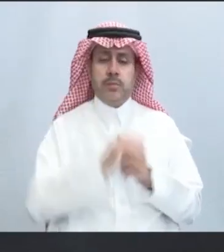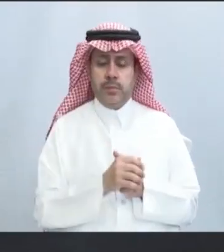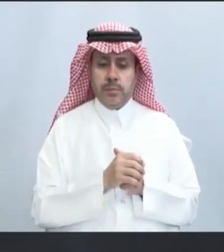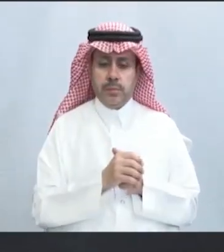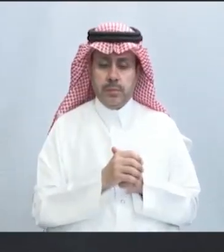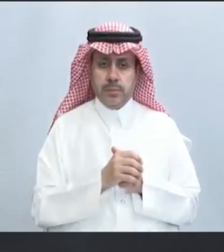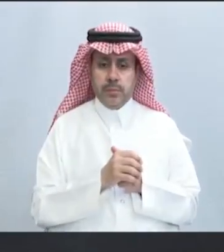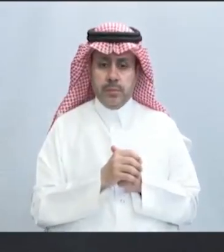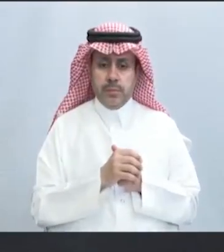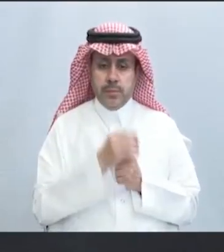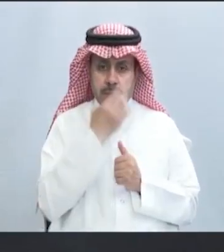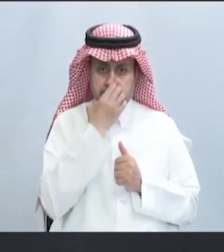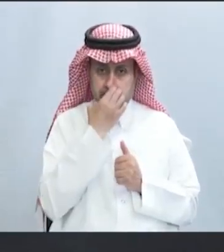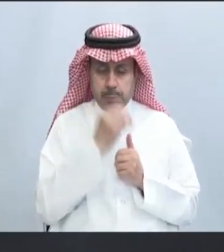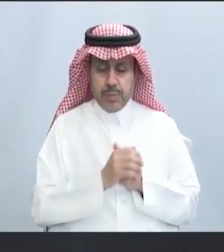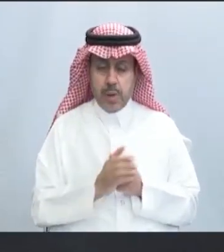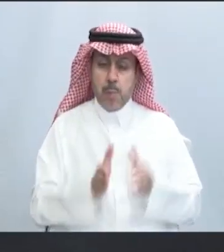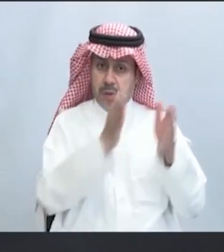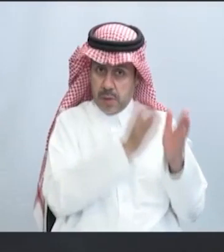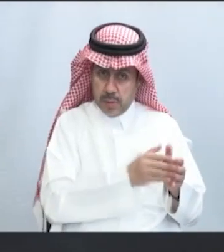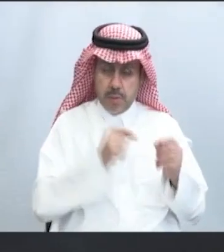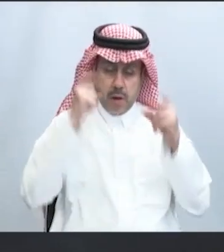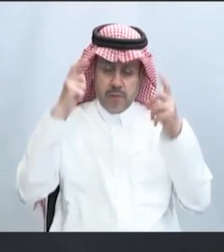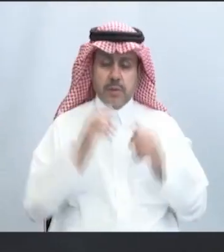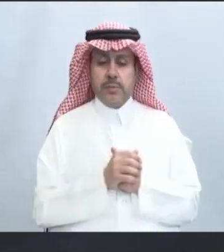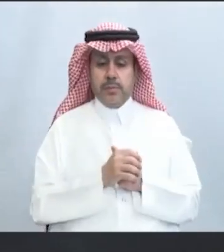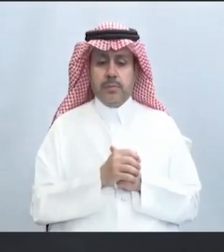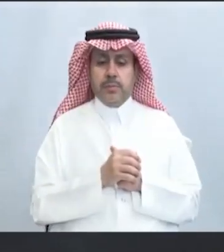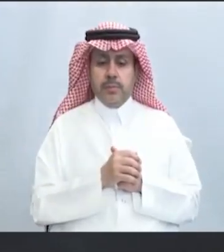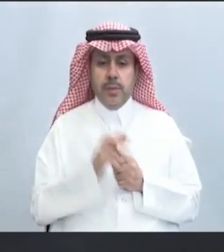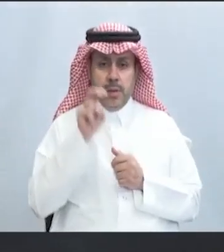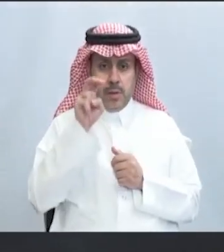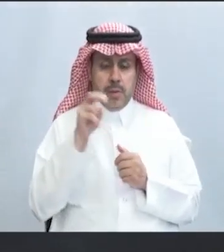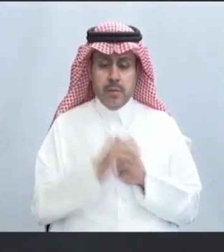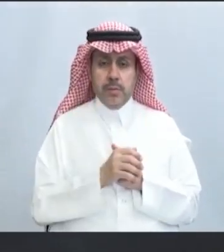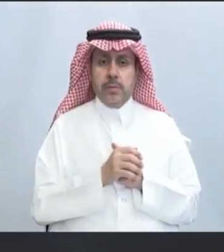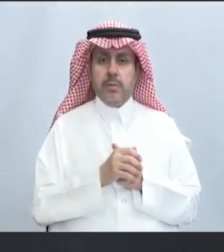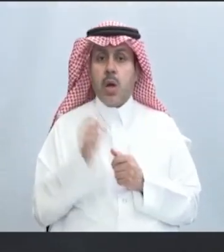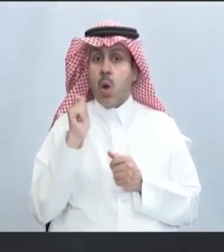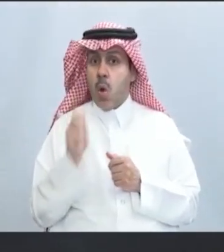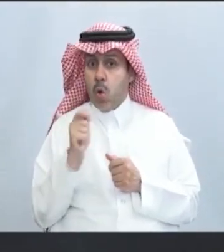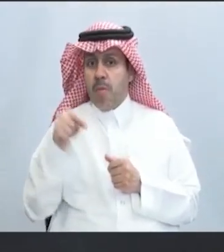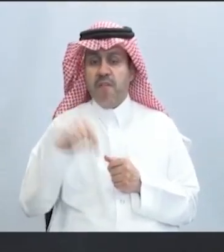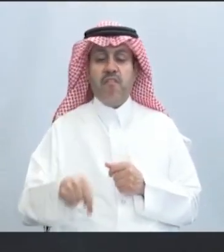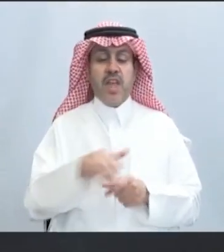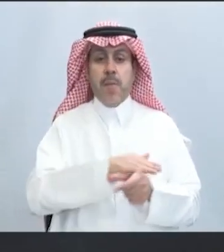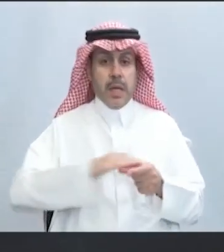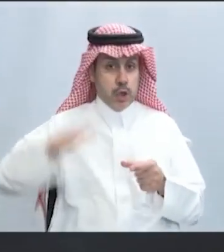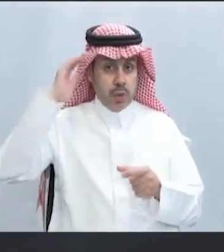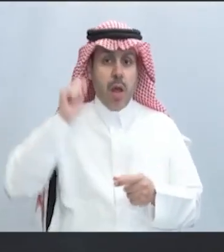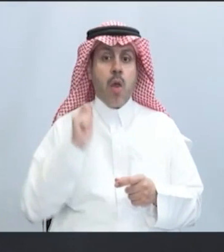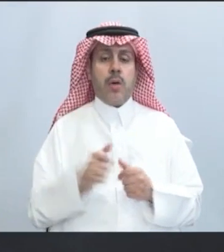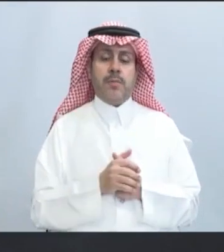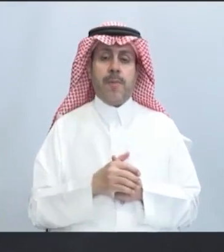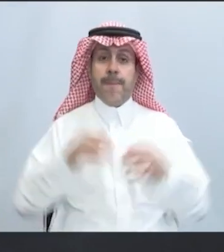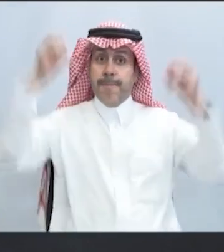يوقنون بعد ان عرفنا هذا الامر وهذا التاصيل المهم ننظر الان في الحكم في المملكه العربيه السعوديه ومن